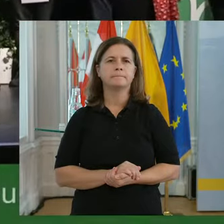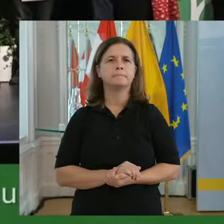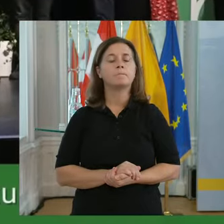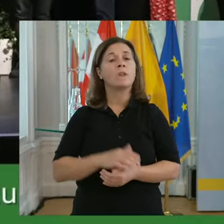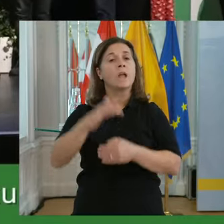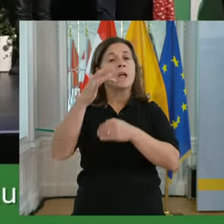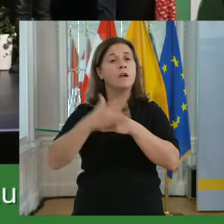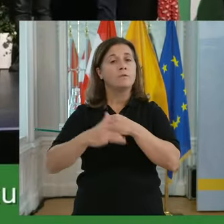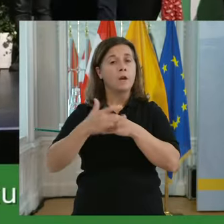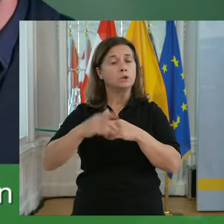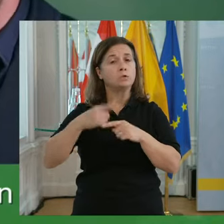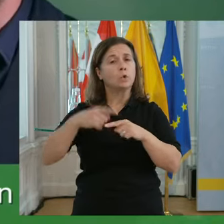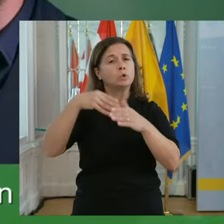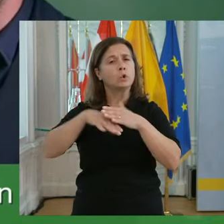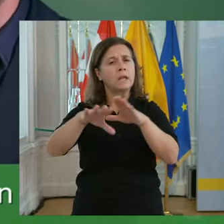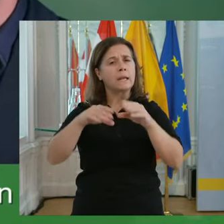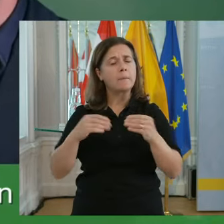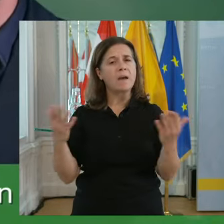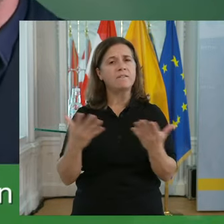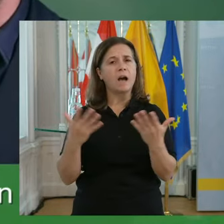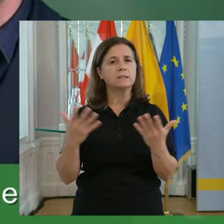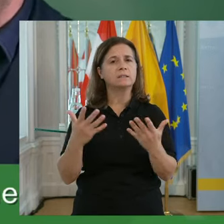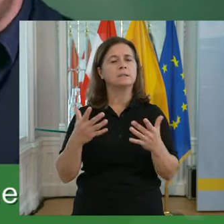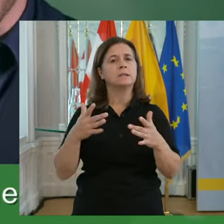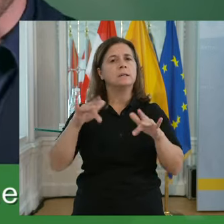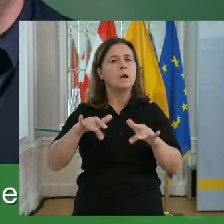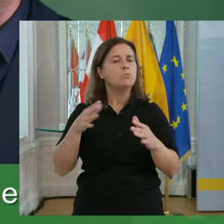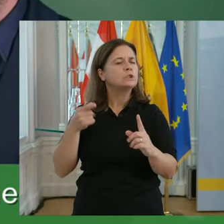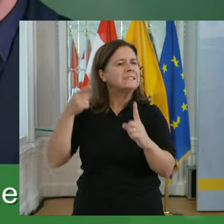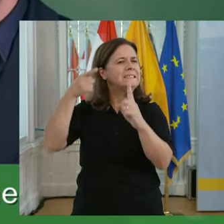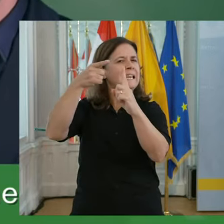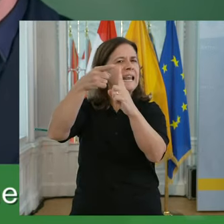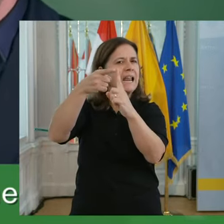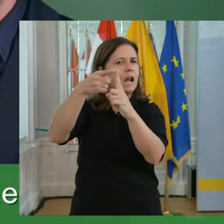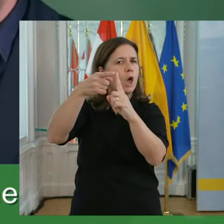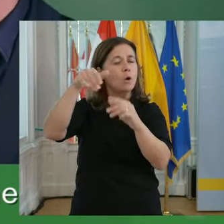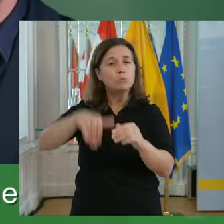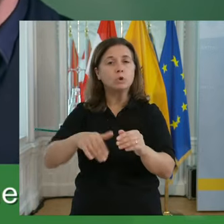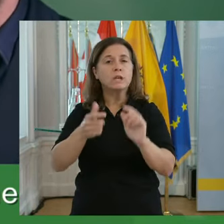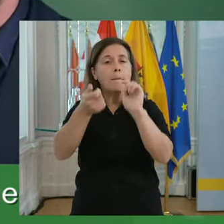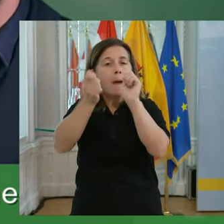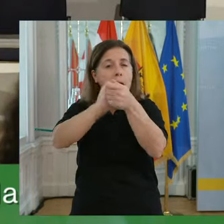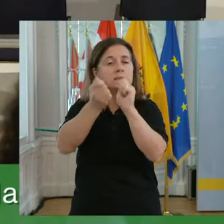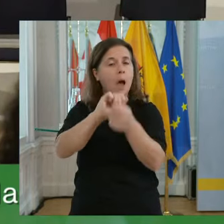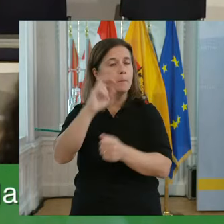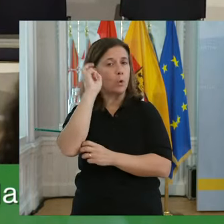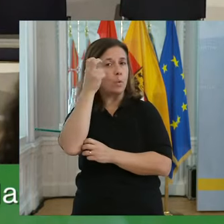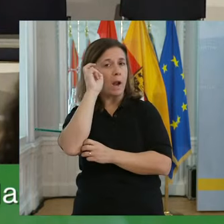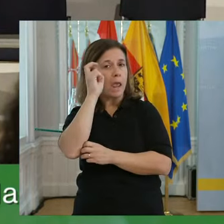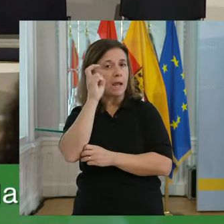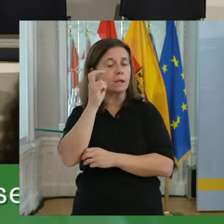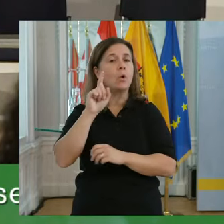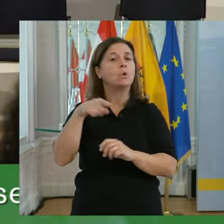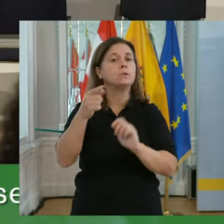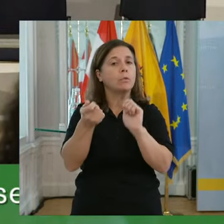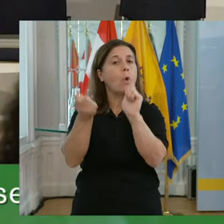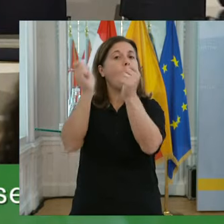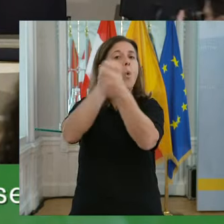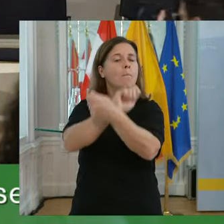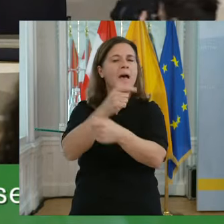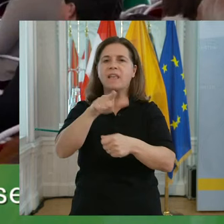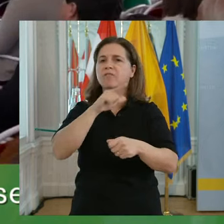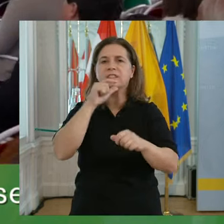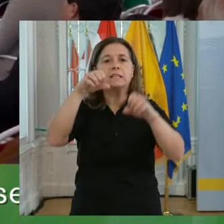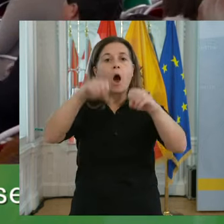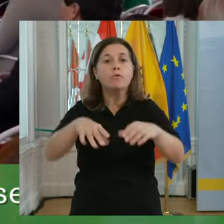In der Wirtschaft, im Unternehmertum ist im Endeffekt wie im Spitzensport. Man muss sich ein Ziel setzen, man muss sich Maßnahmen ausdenken und man muss dranbleiben. Man darf nicht aufgeben, wenn